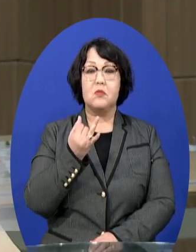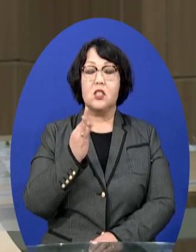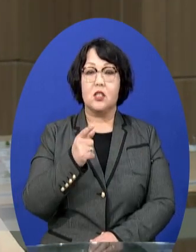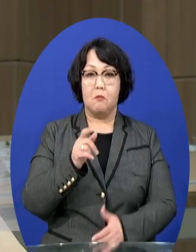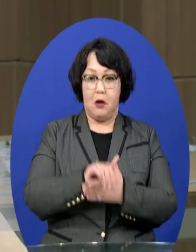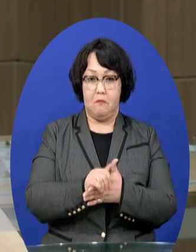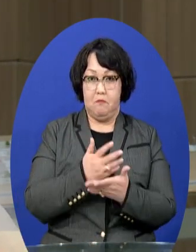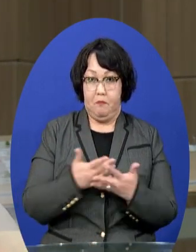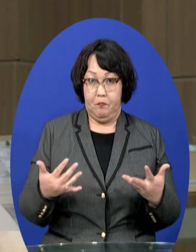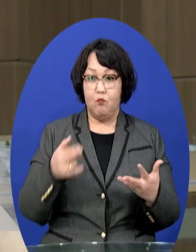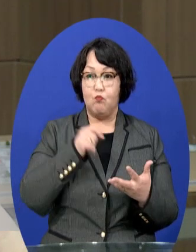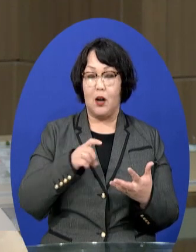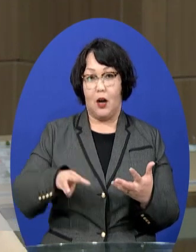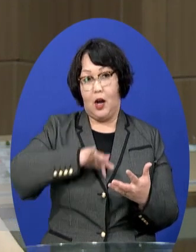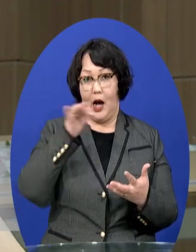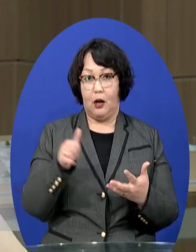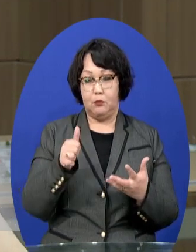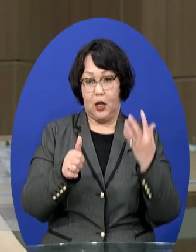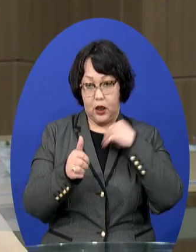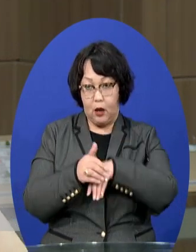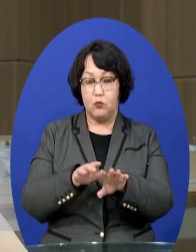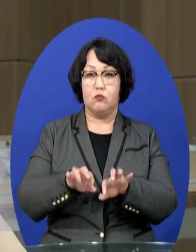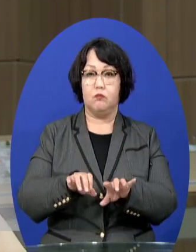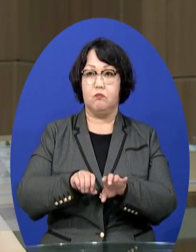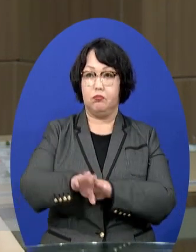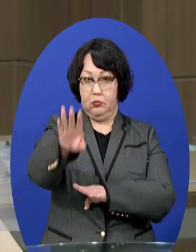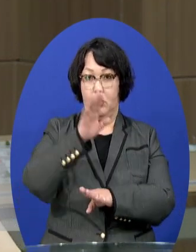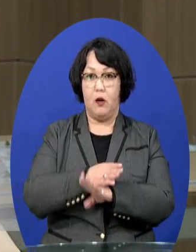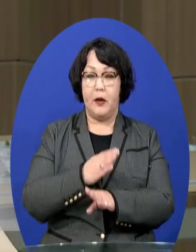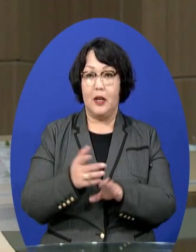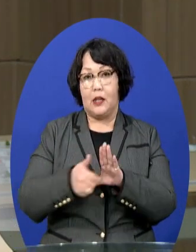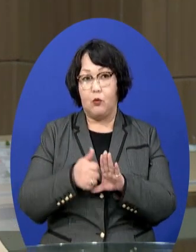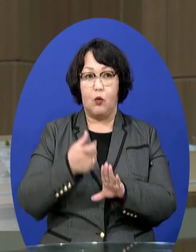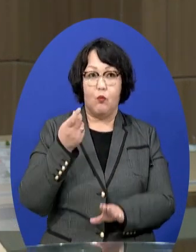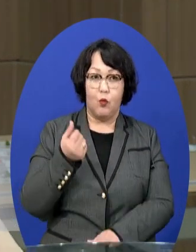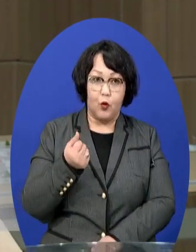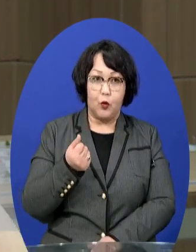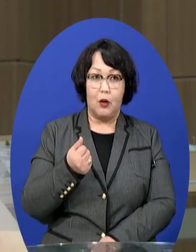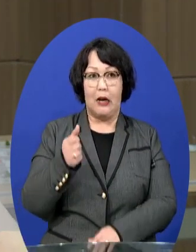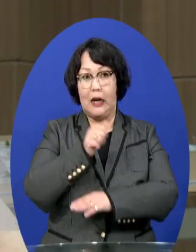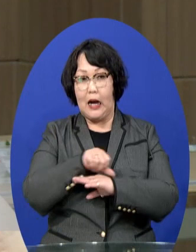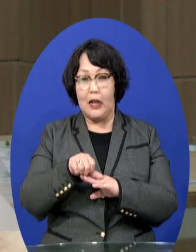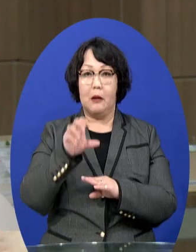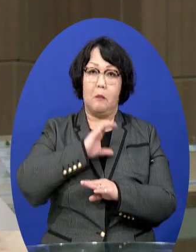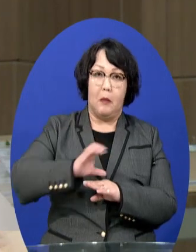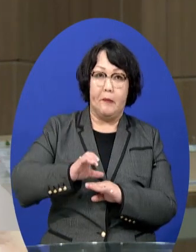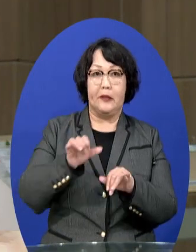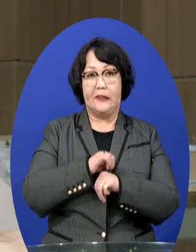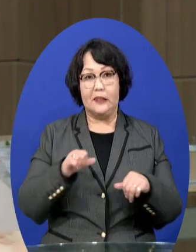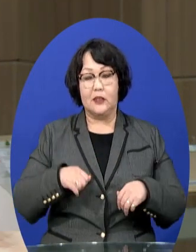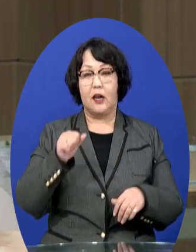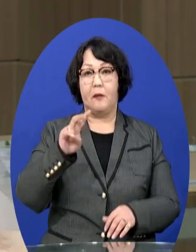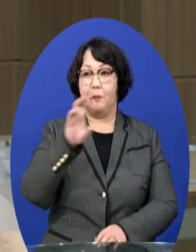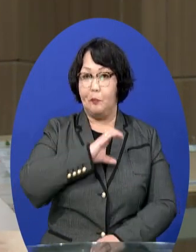програм хангамжаараа ингээ илгээчихэж байгаа учраас татвар мөнгөнүүдээр одоо аливаа нэгэн одоо гайлын байгуулах болон эргэн аж ахуй